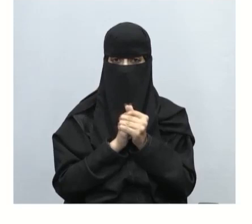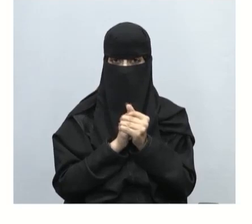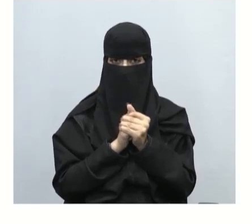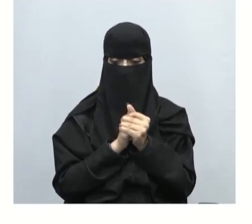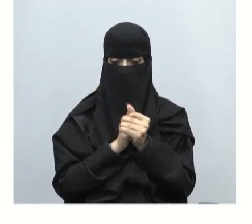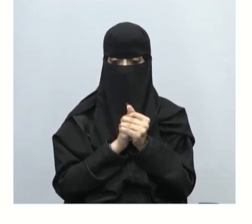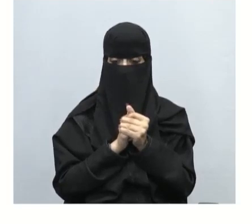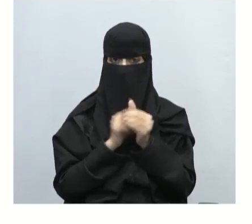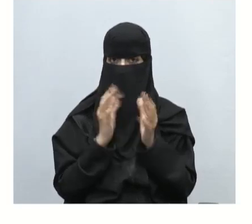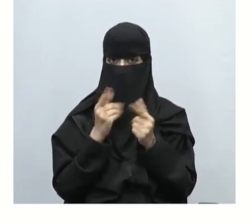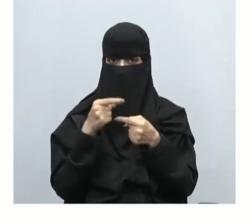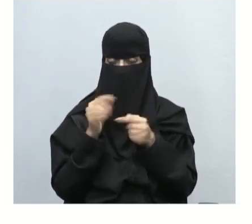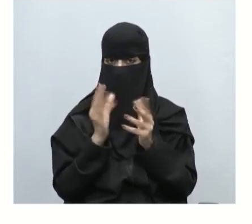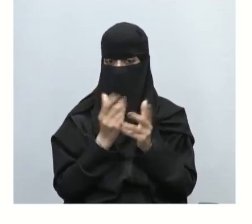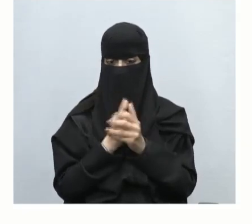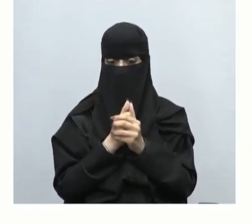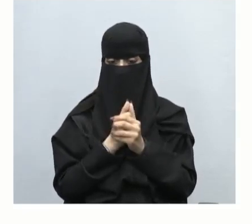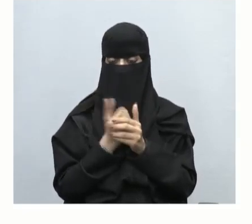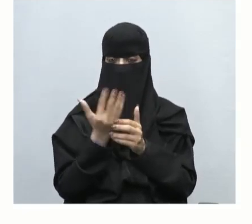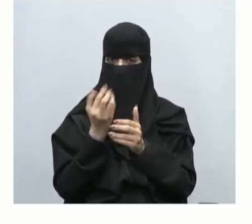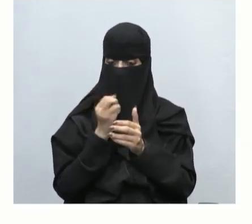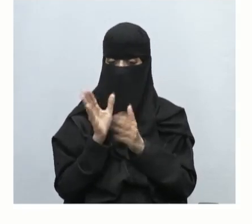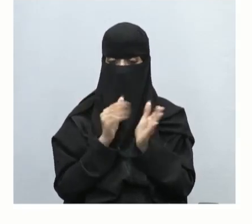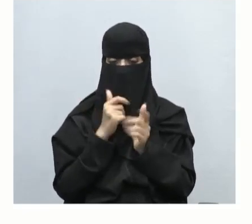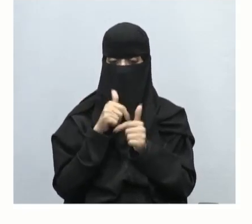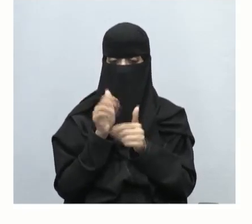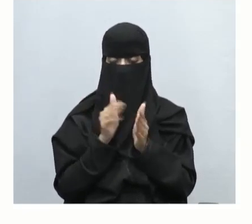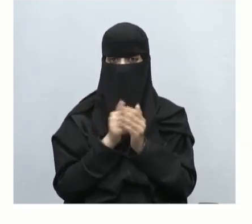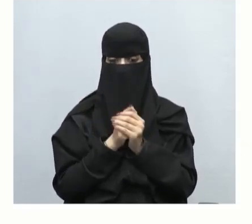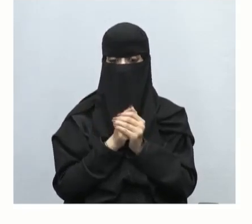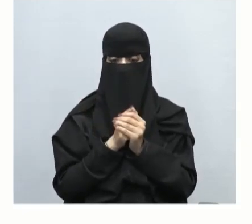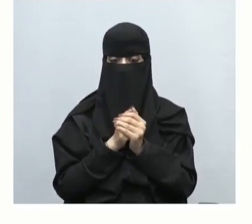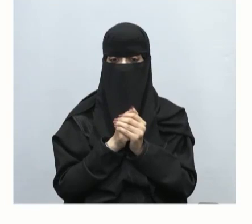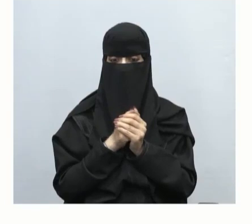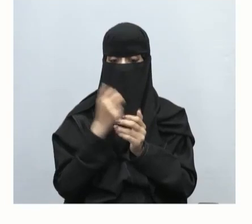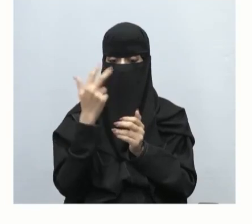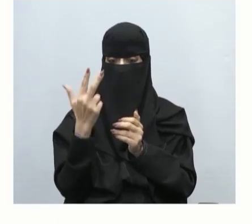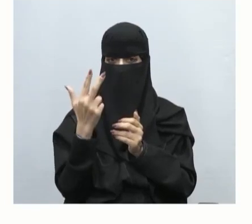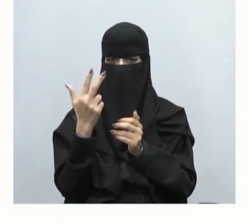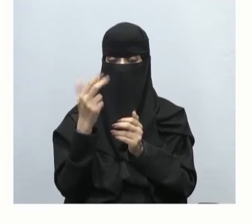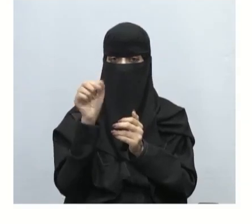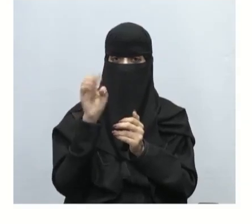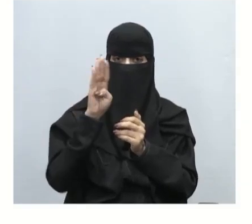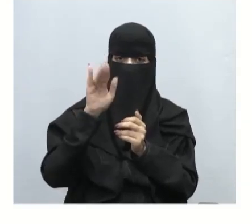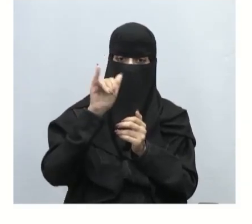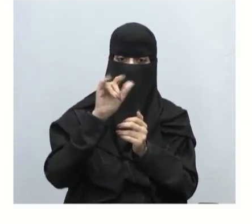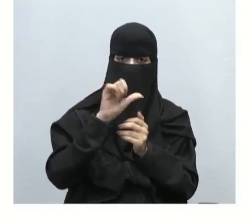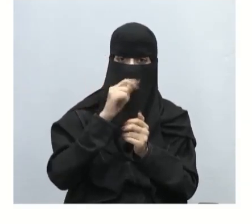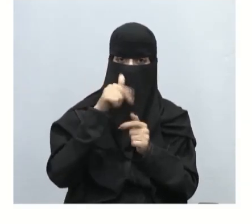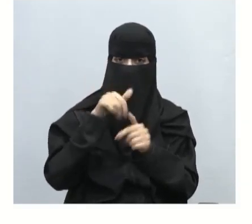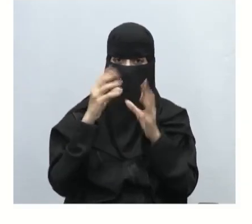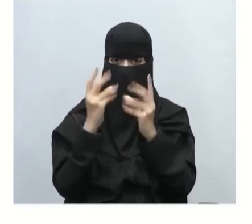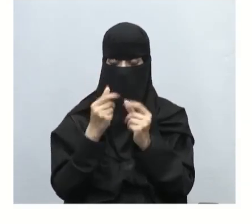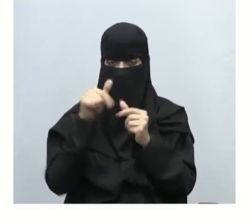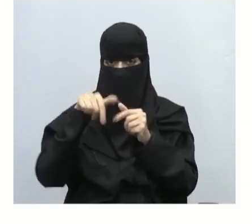تقسي 4 كم تساوي صحيح تساوي كم تساوي 8 كيلوغرام اذا عدد